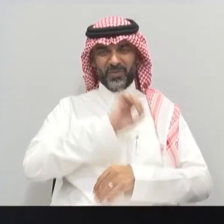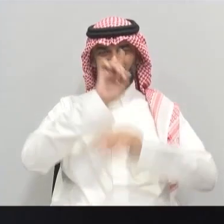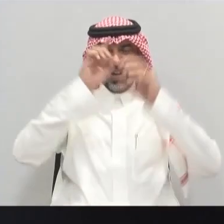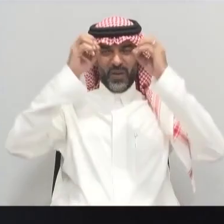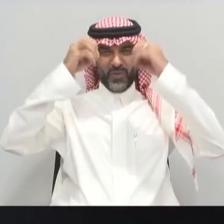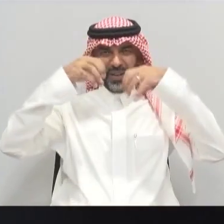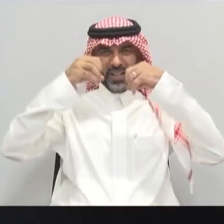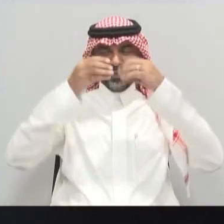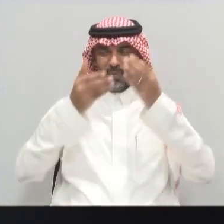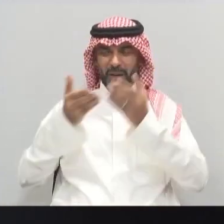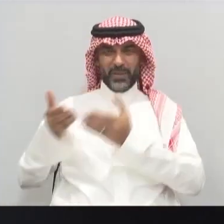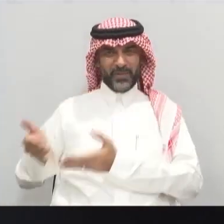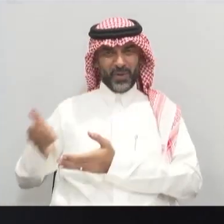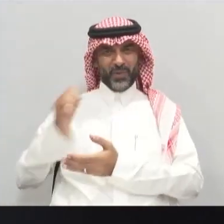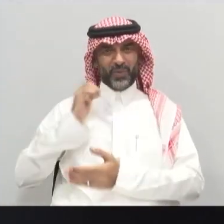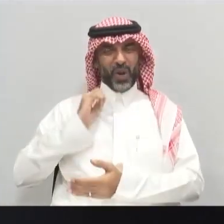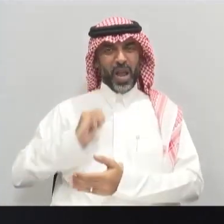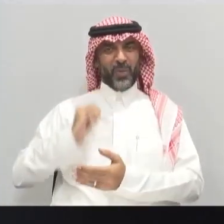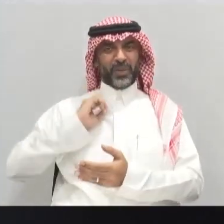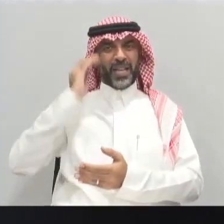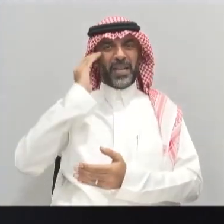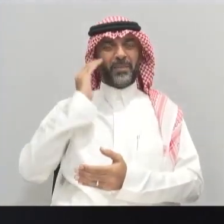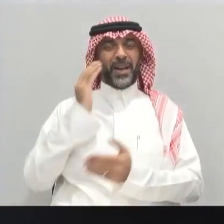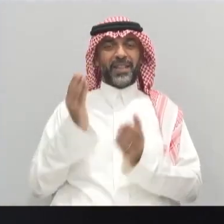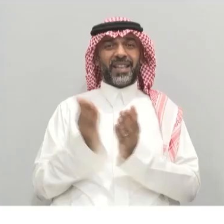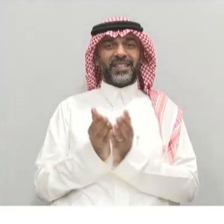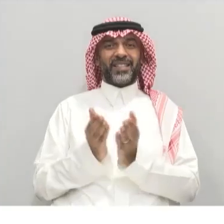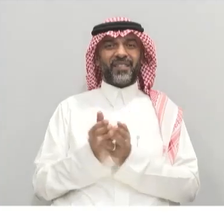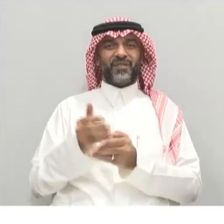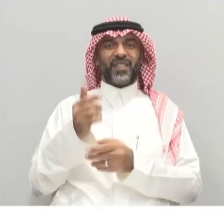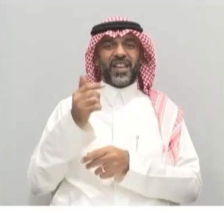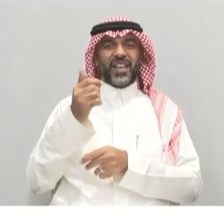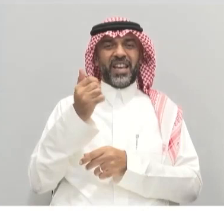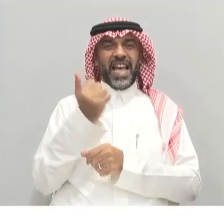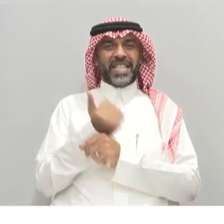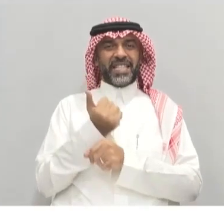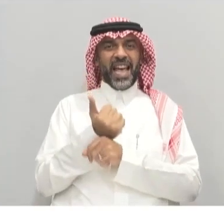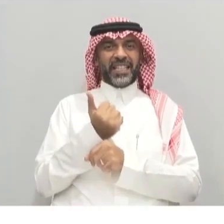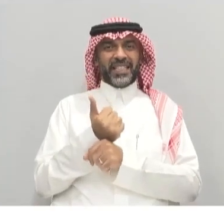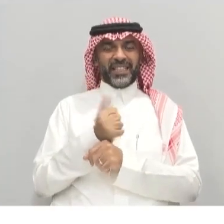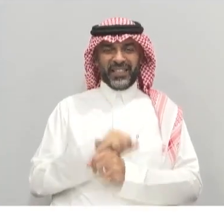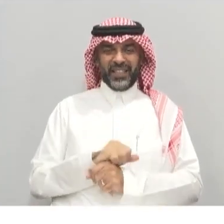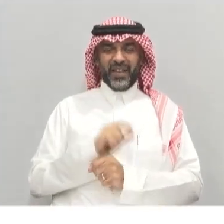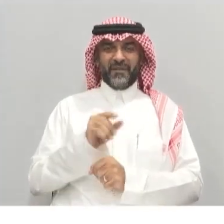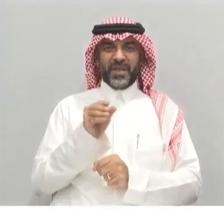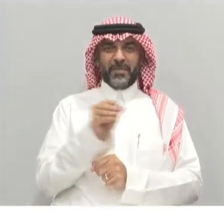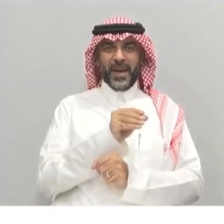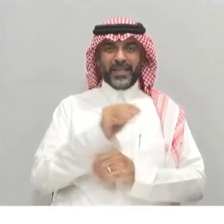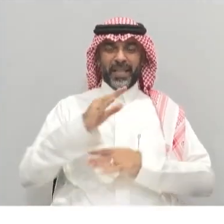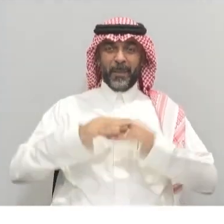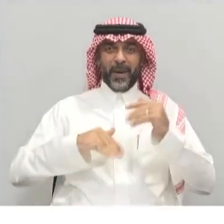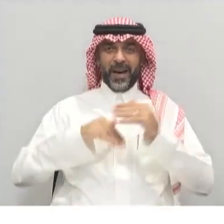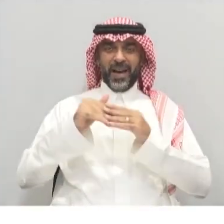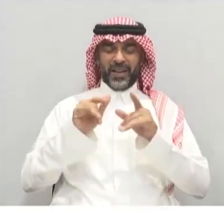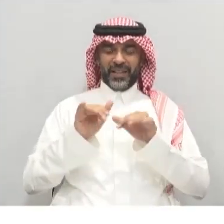مرحبا بكم اعزائي طلاب وطالبات الصف السادس الابتدائي في ماده المهارات الرقميه الفصل